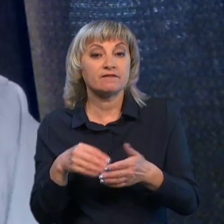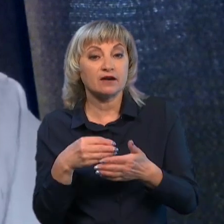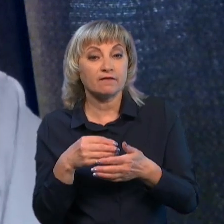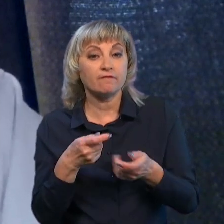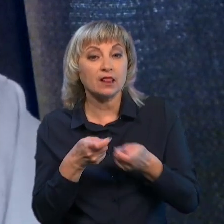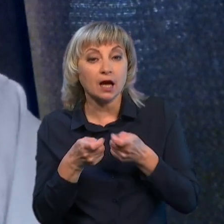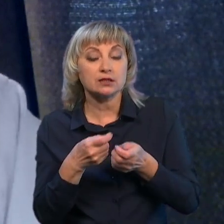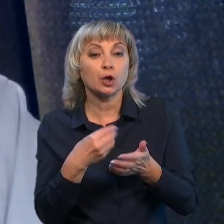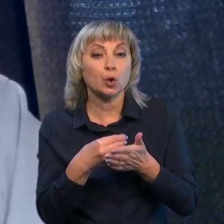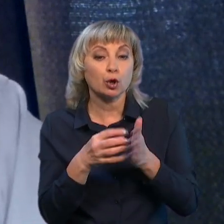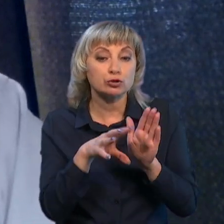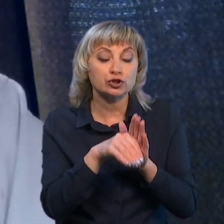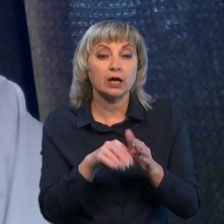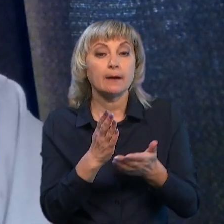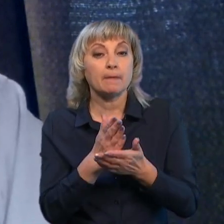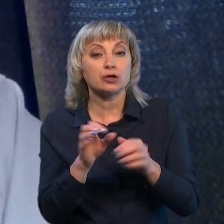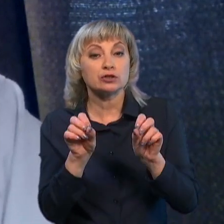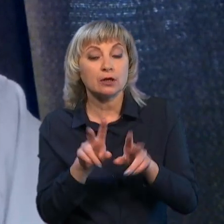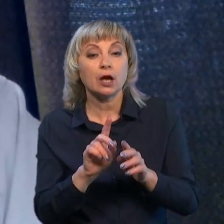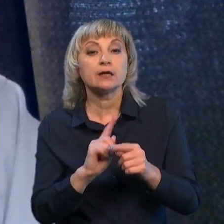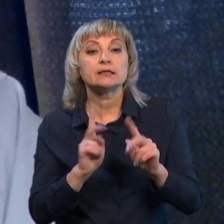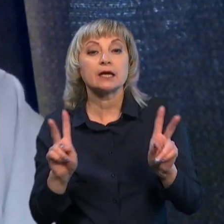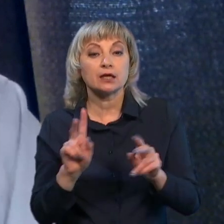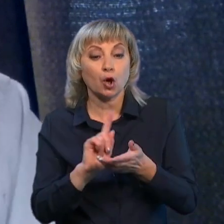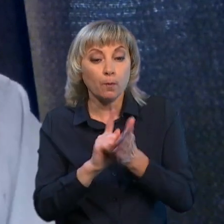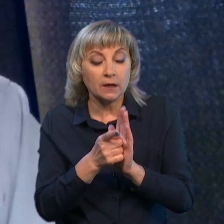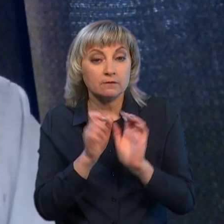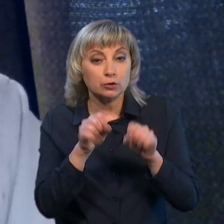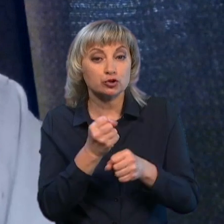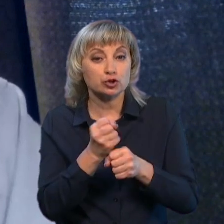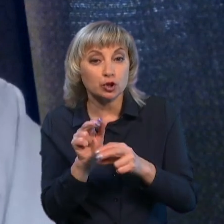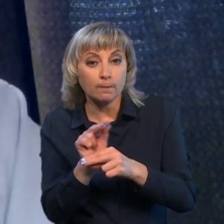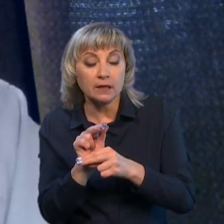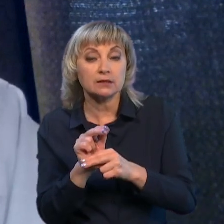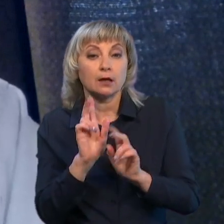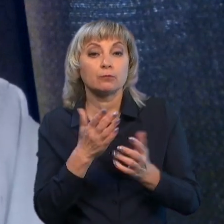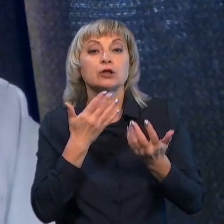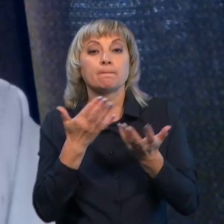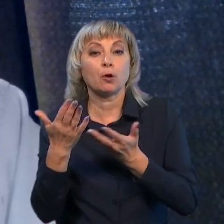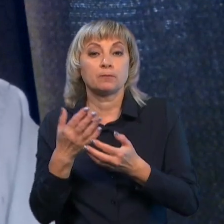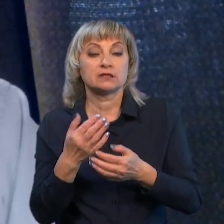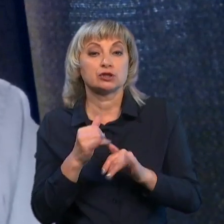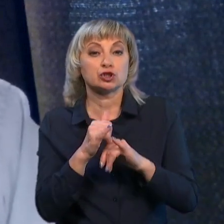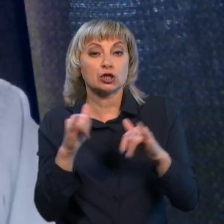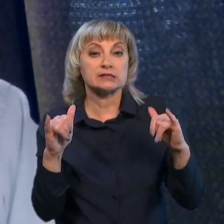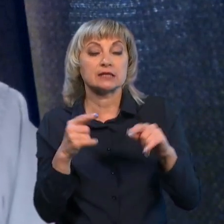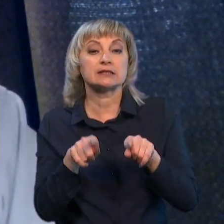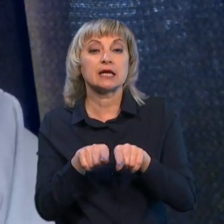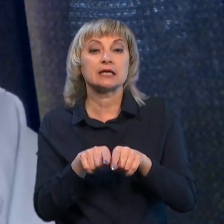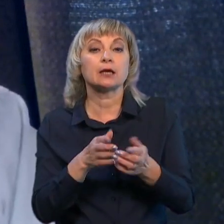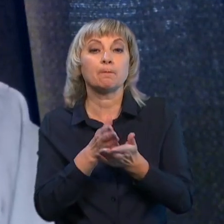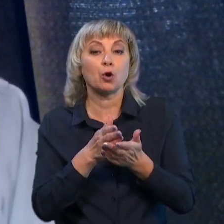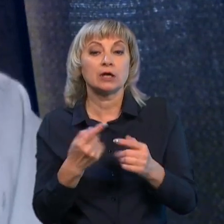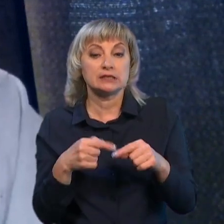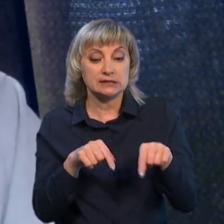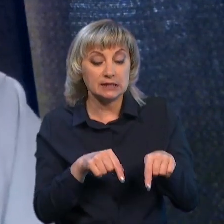Чи вони мають там спеціалістів, які оперативно зможуть це зробити, тому що ну, буде попит зростати да, на такі послуги цією зимою, як і